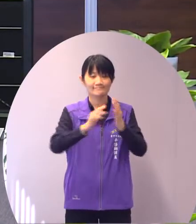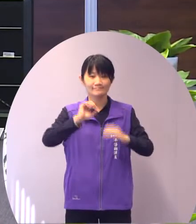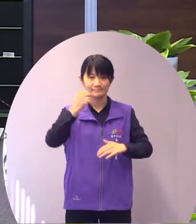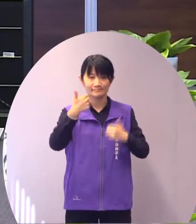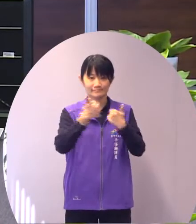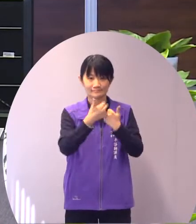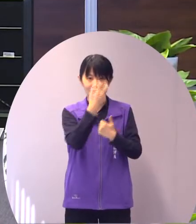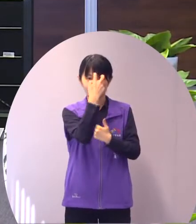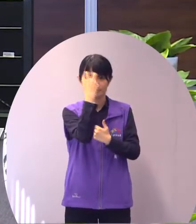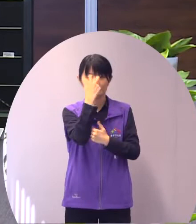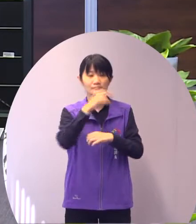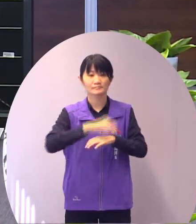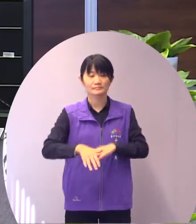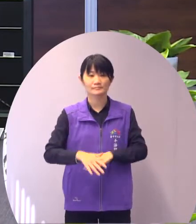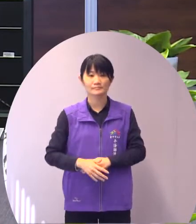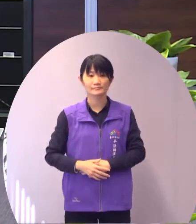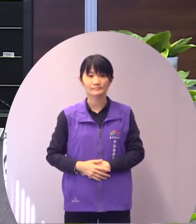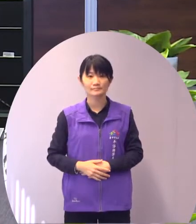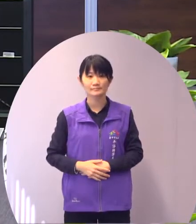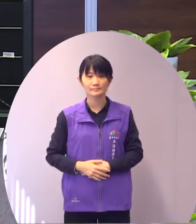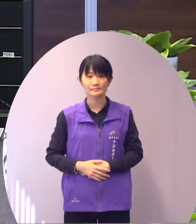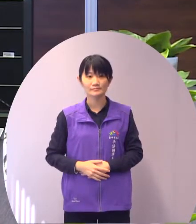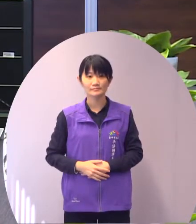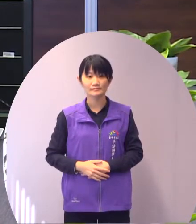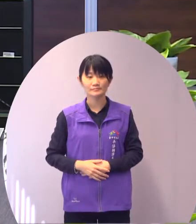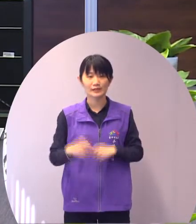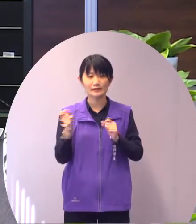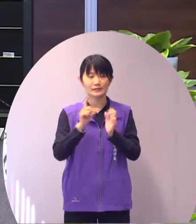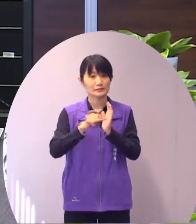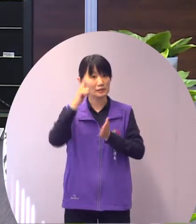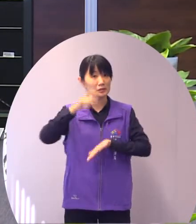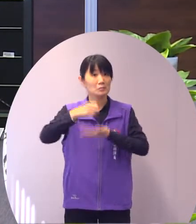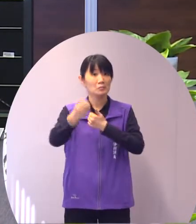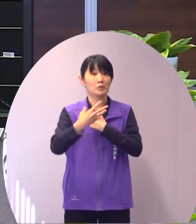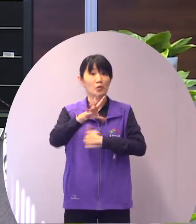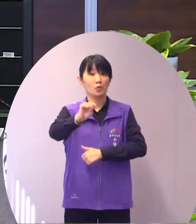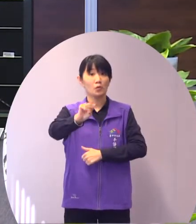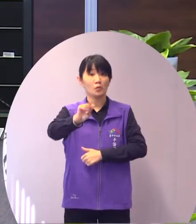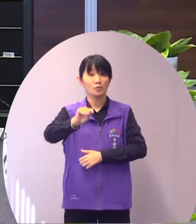中市议会审议。 临时动议。